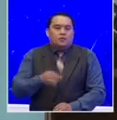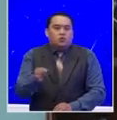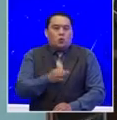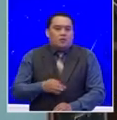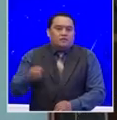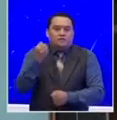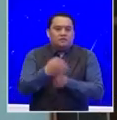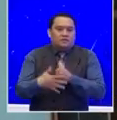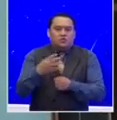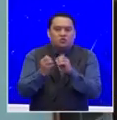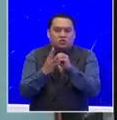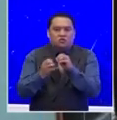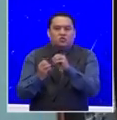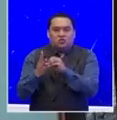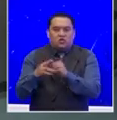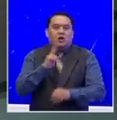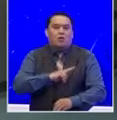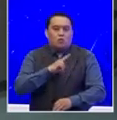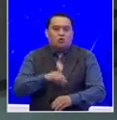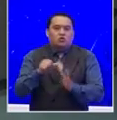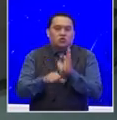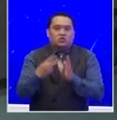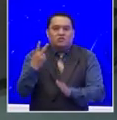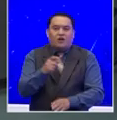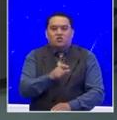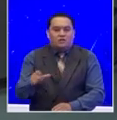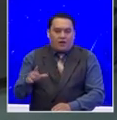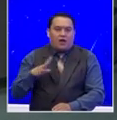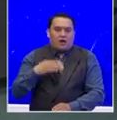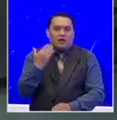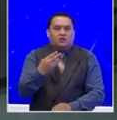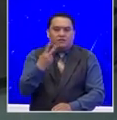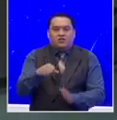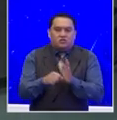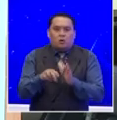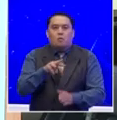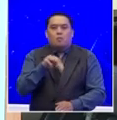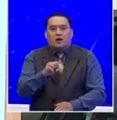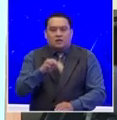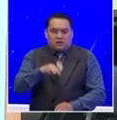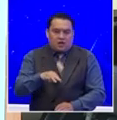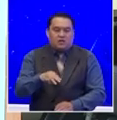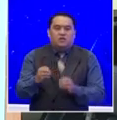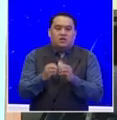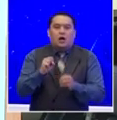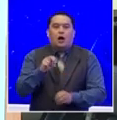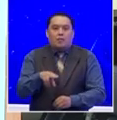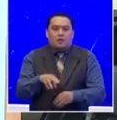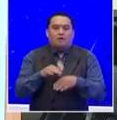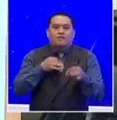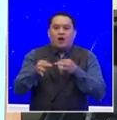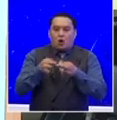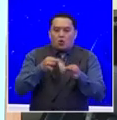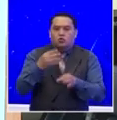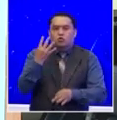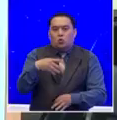в колл-центре 1414 работают 62 оператора. Ими с 26 марта по 10 апреля было